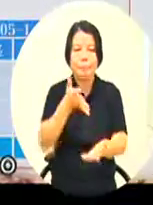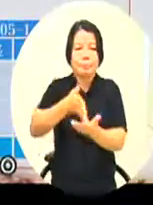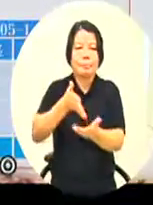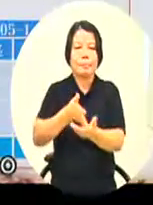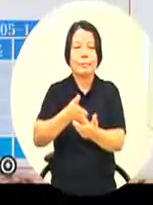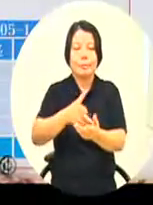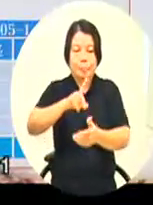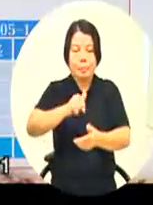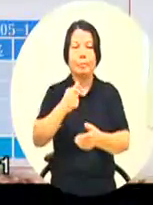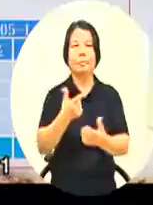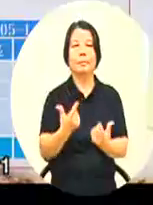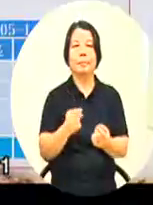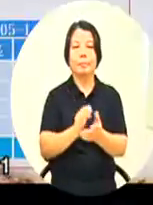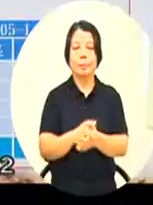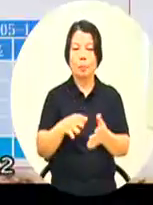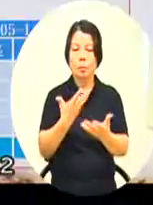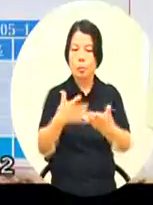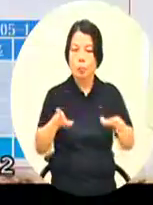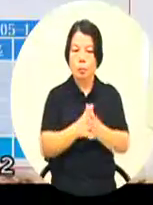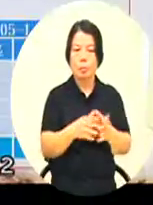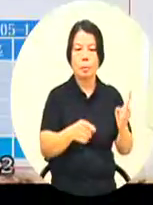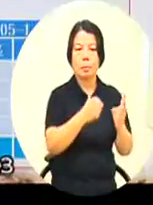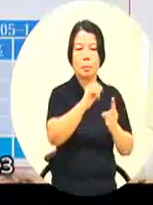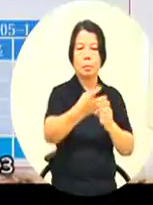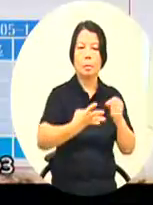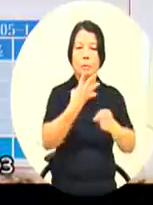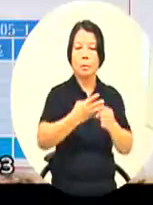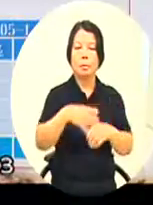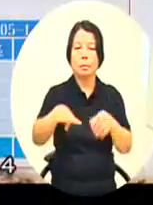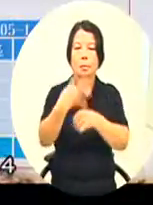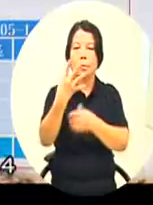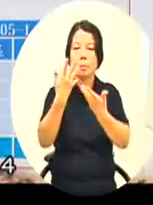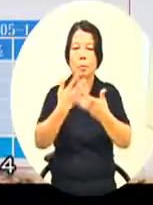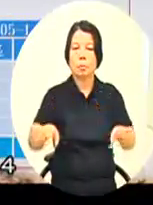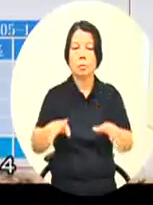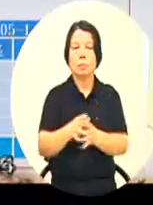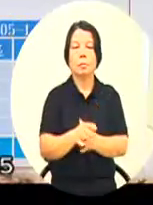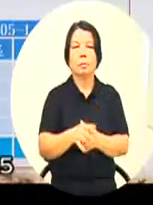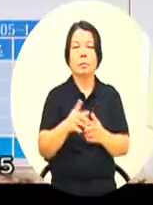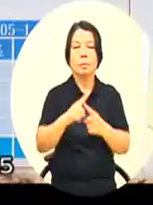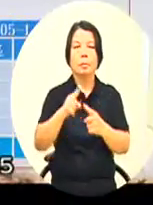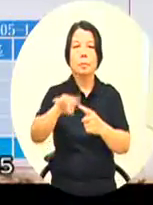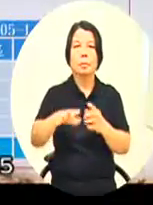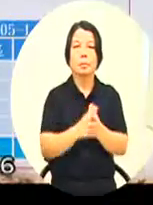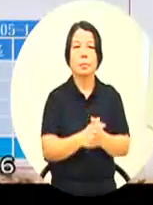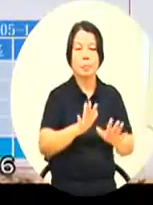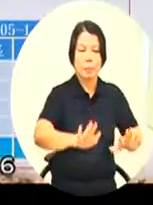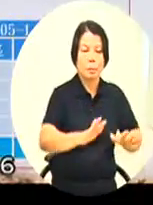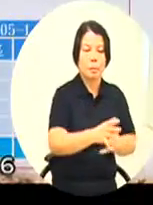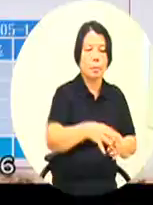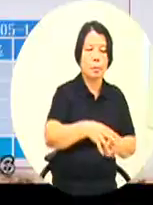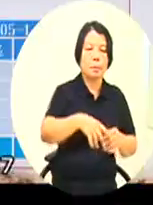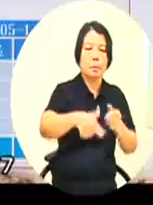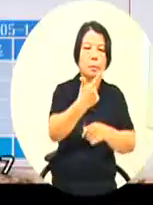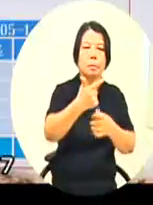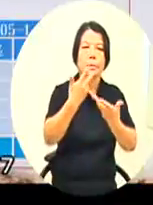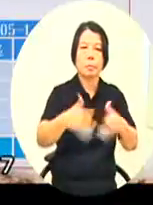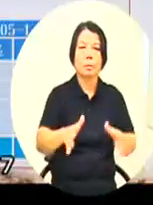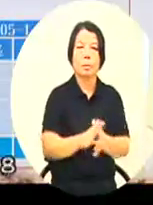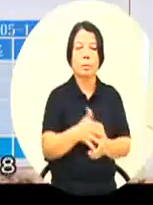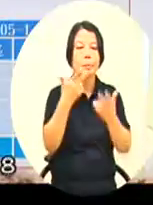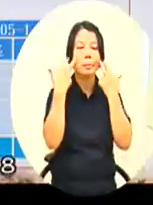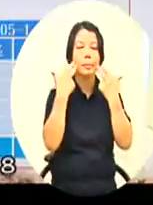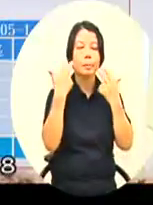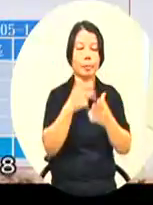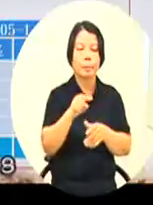是非常多人，104年就有400多个，然后104年第二学期就有600多个，现在还在报名，就有那么多个